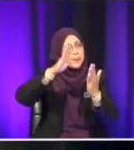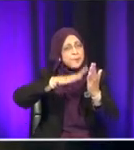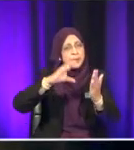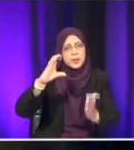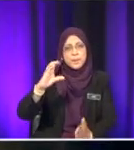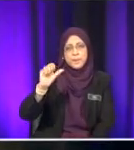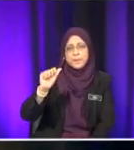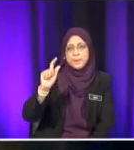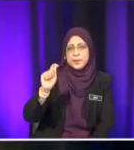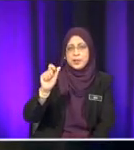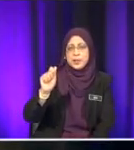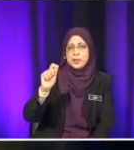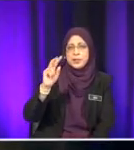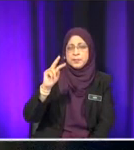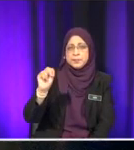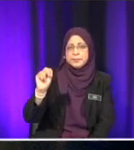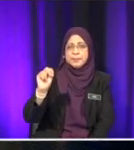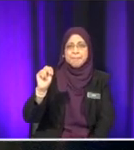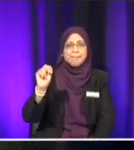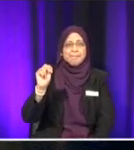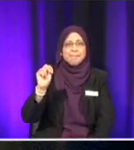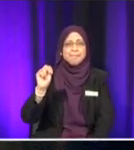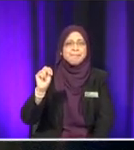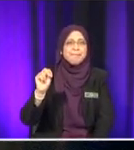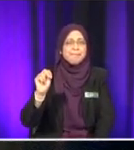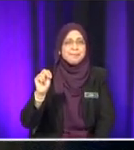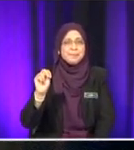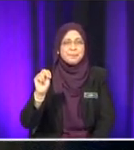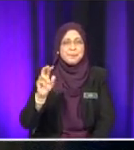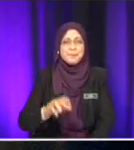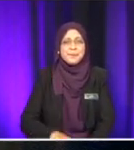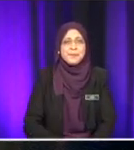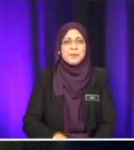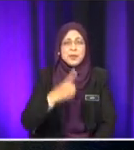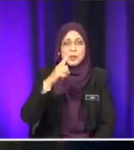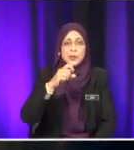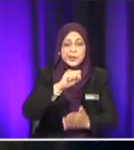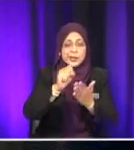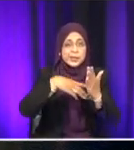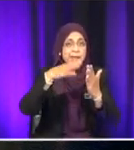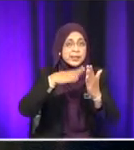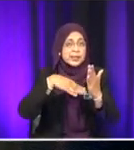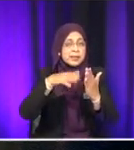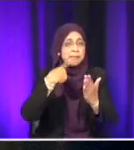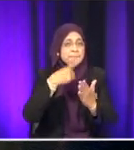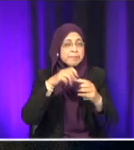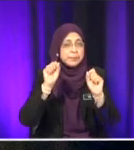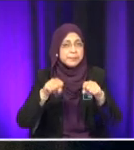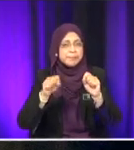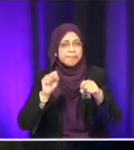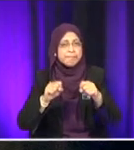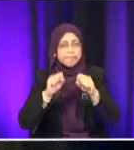semakin panda ya Oke untuk yang boleh